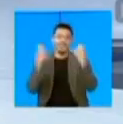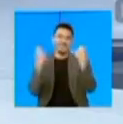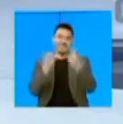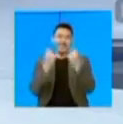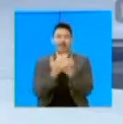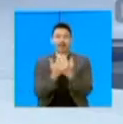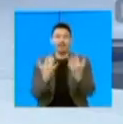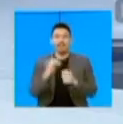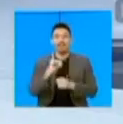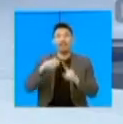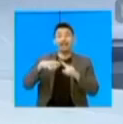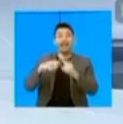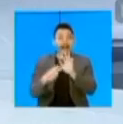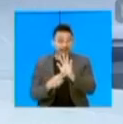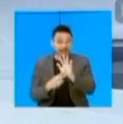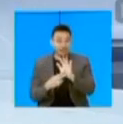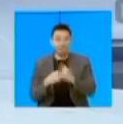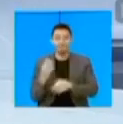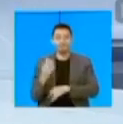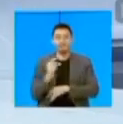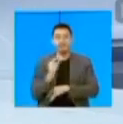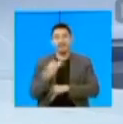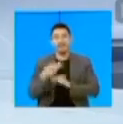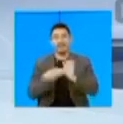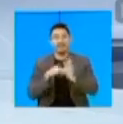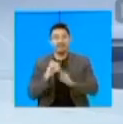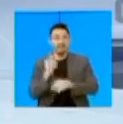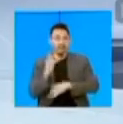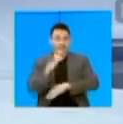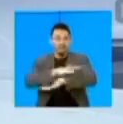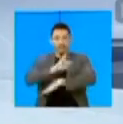Arumsari, inilah spesial kemerdekaan Maju Indonesiaku.